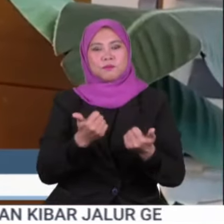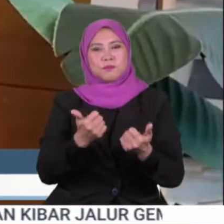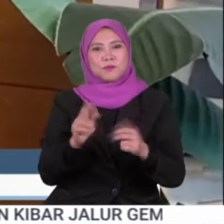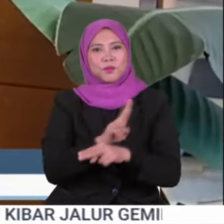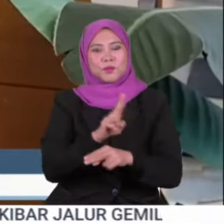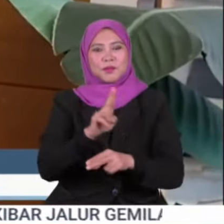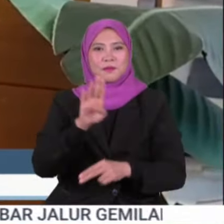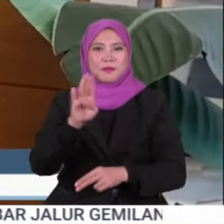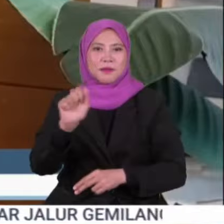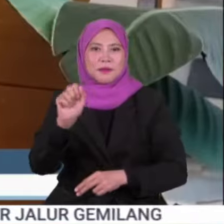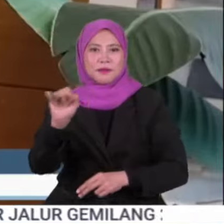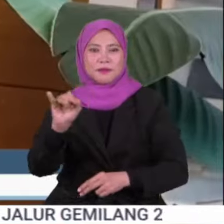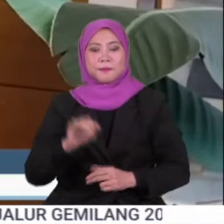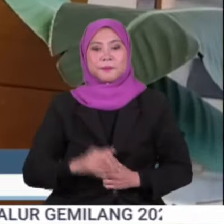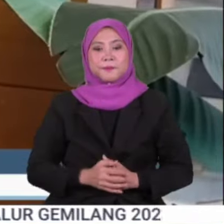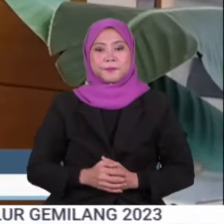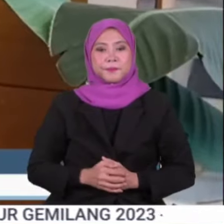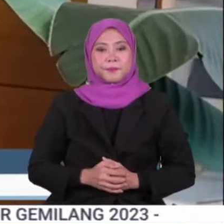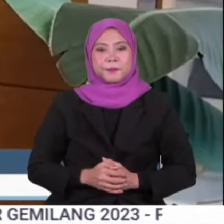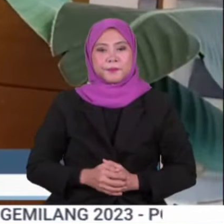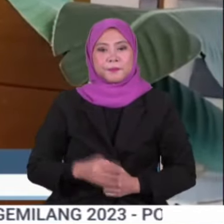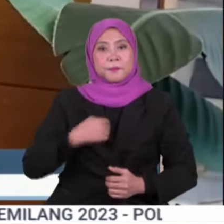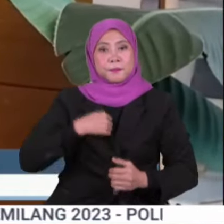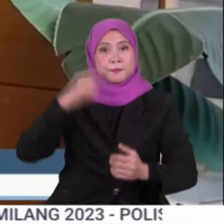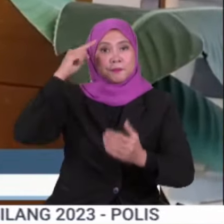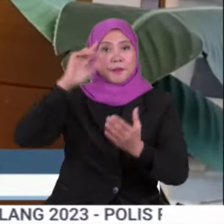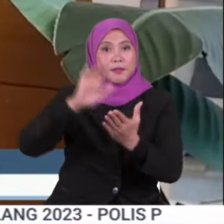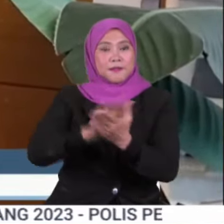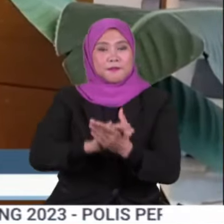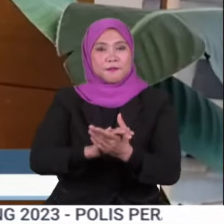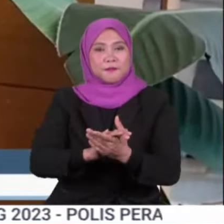I believe AI is going to